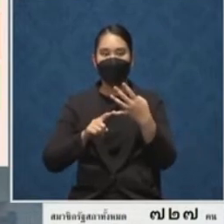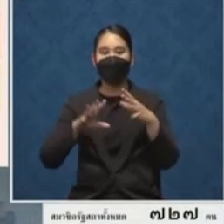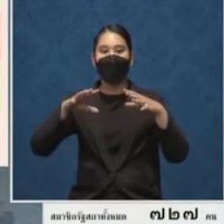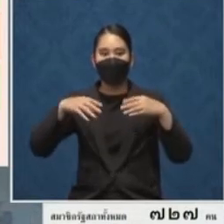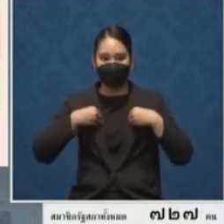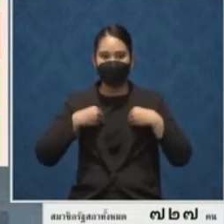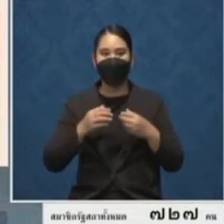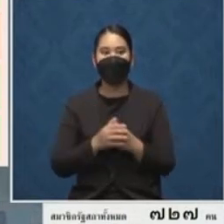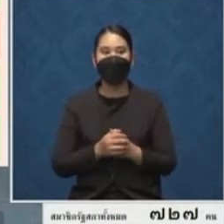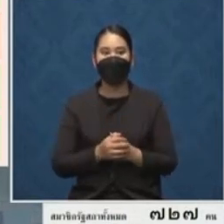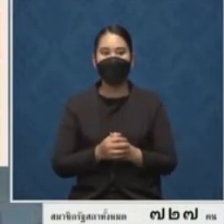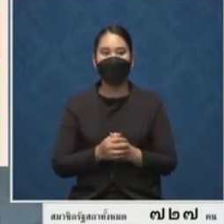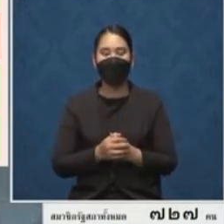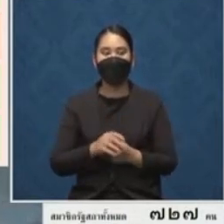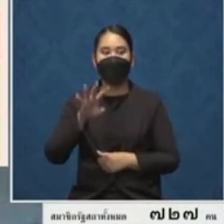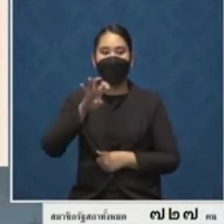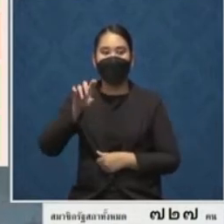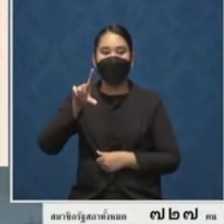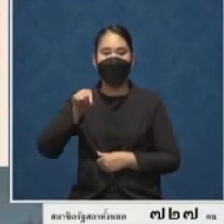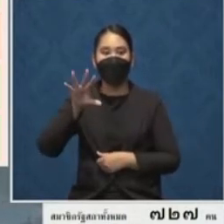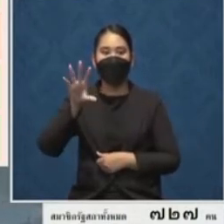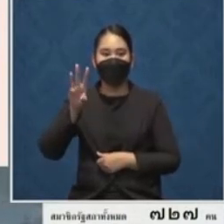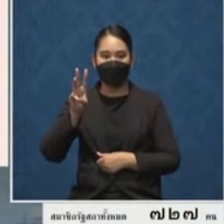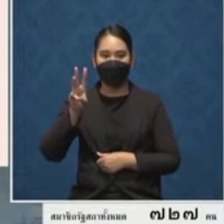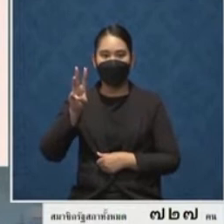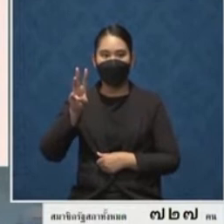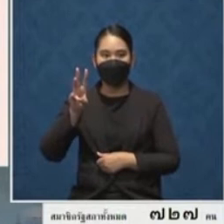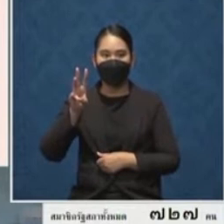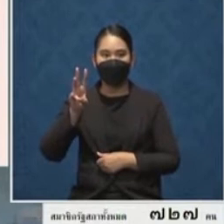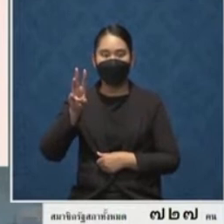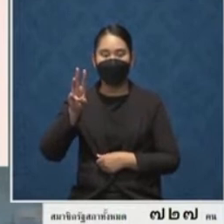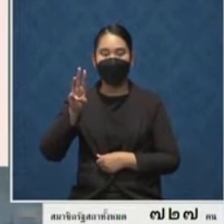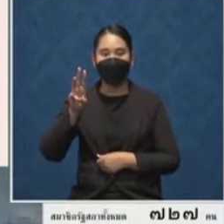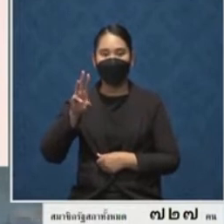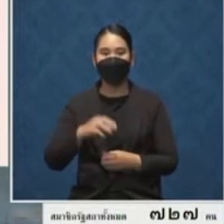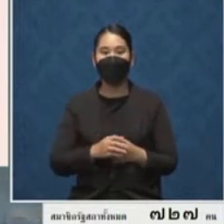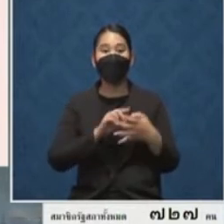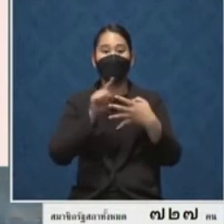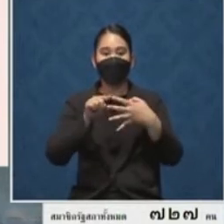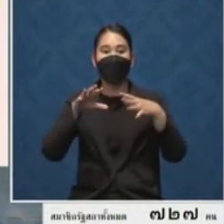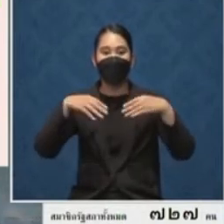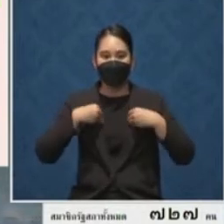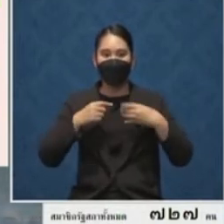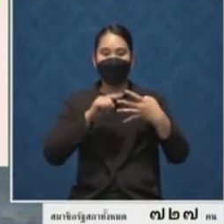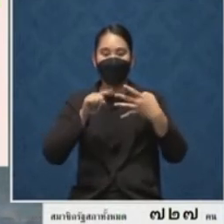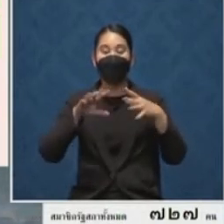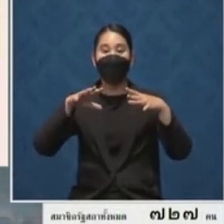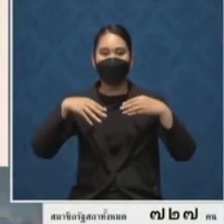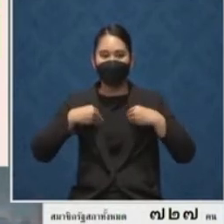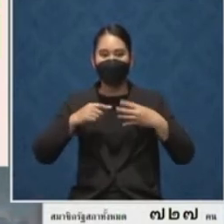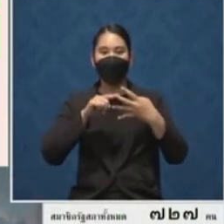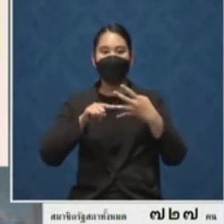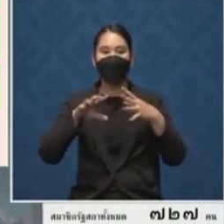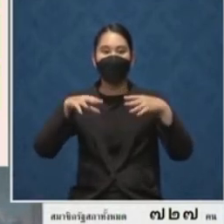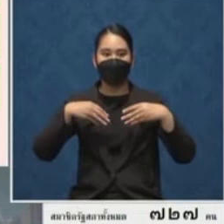426นายรังสรรค์มณีรัตน ์1รับหลักการ2รับหลักการ3รับหลักการ4รับหลักการครับ